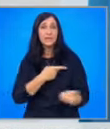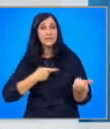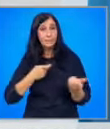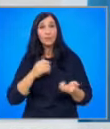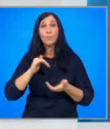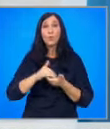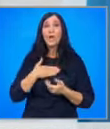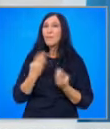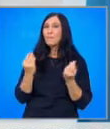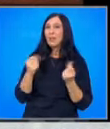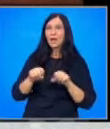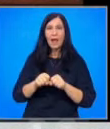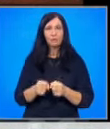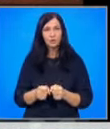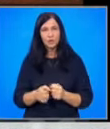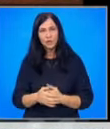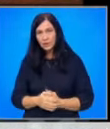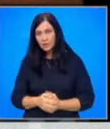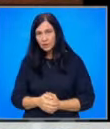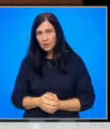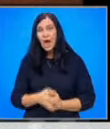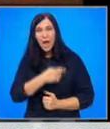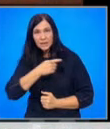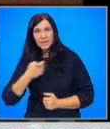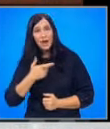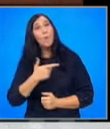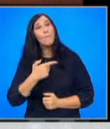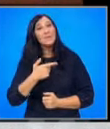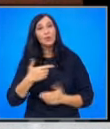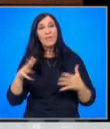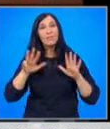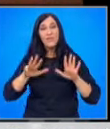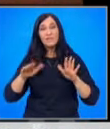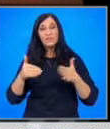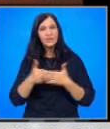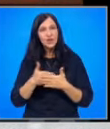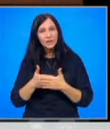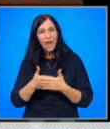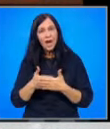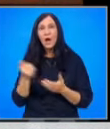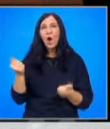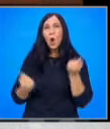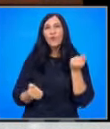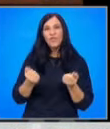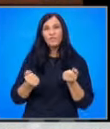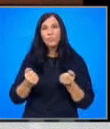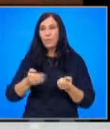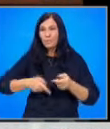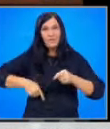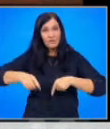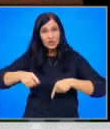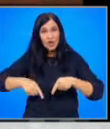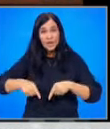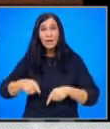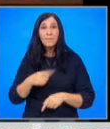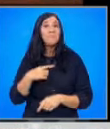по клуба има нанесени материални щети. Стреляна е с пистолет към 9 часа вечерта от автомобил движение. Не